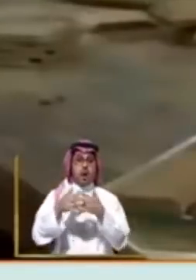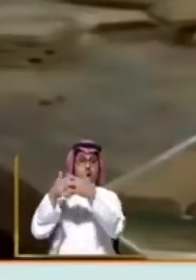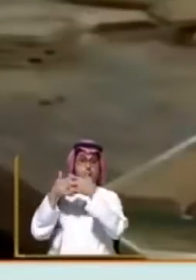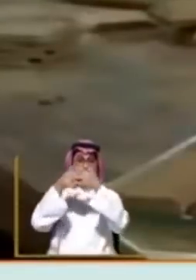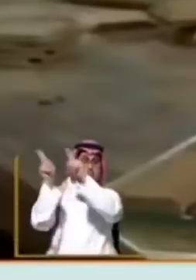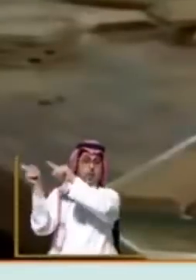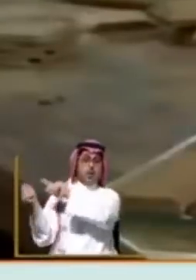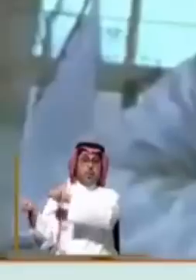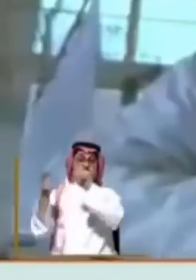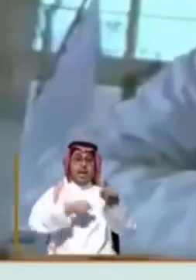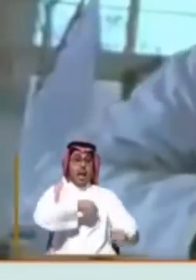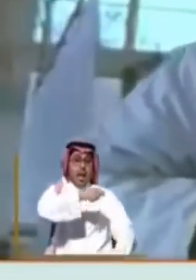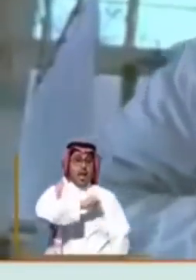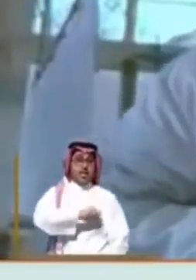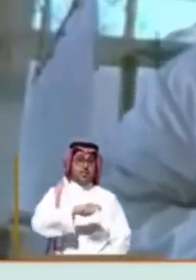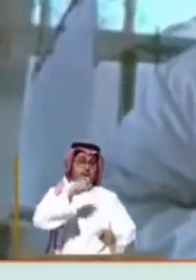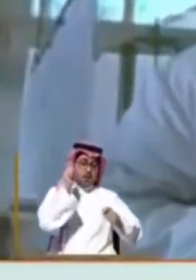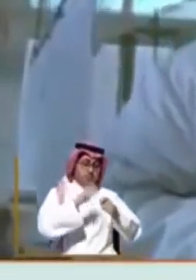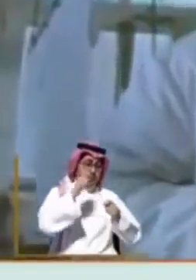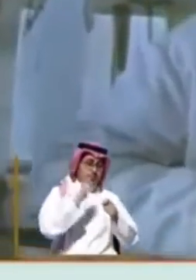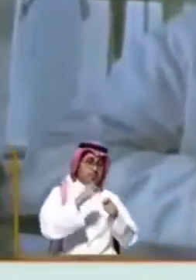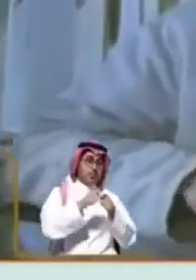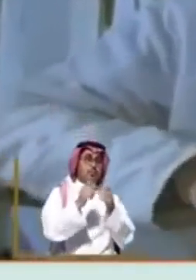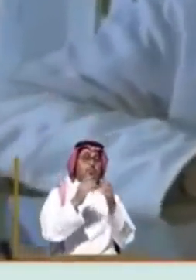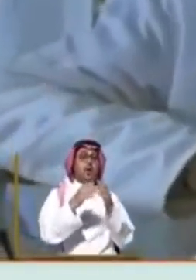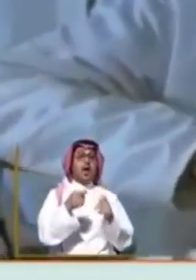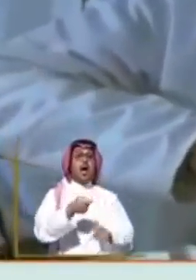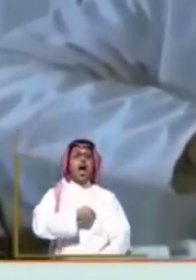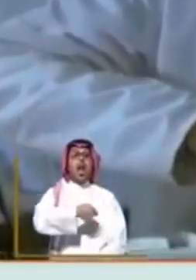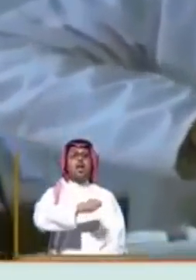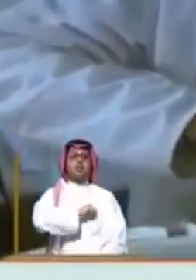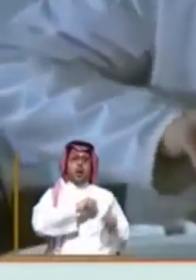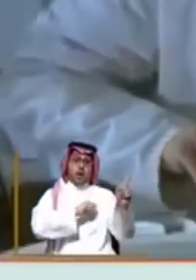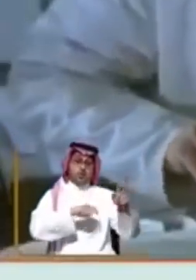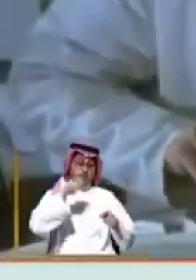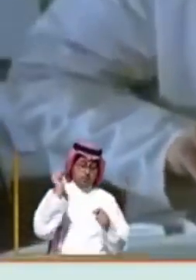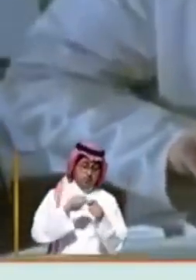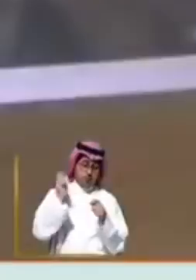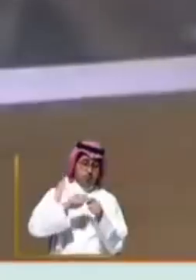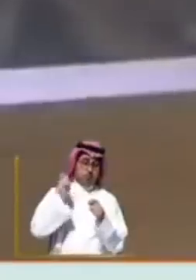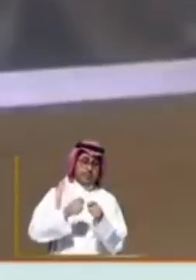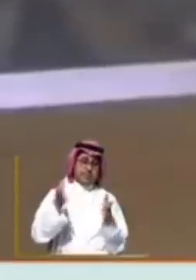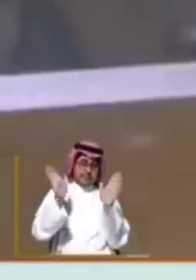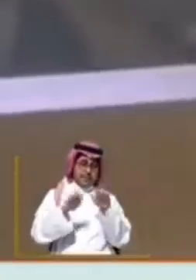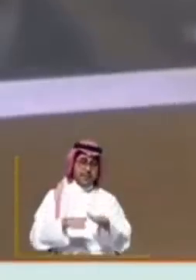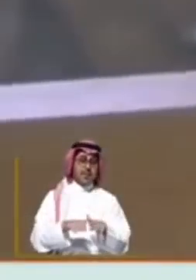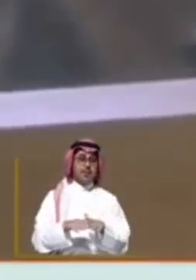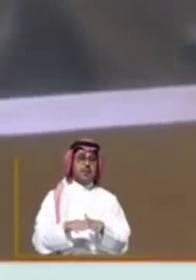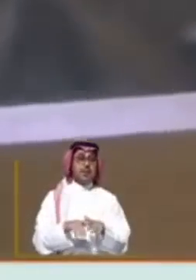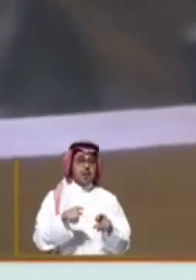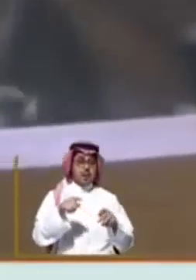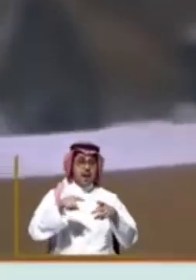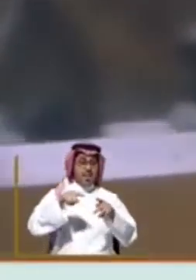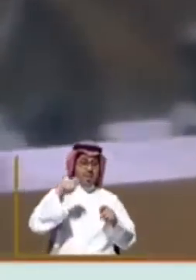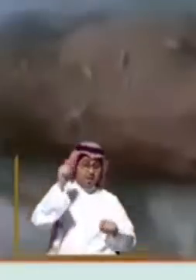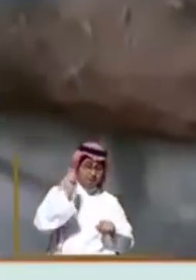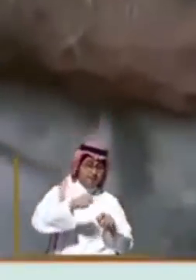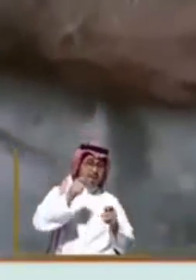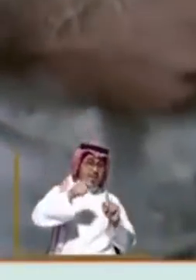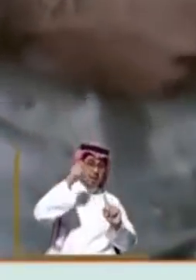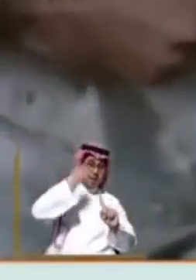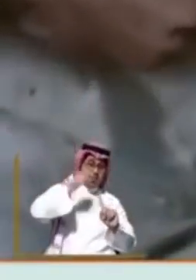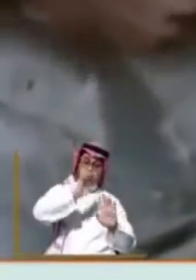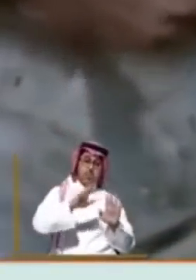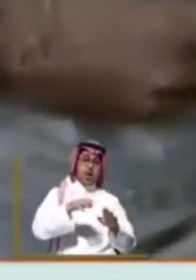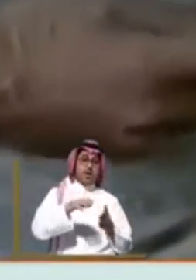إلى إسبانيا، إذ صنعت هنالك الأبواب وفق أساليب عريقة، لم تستعمل فيها المسامير أو الغراء.